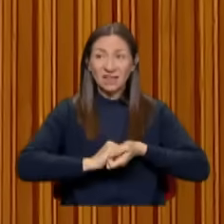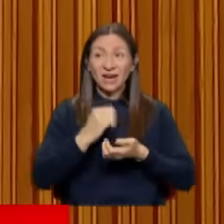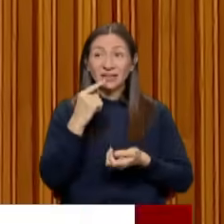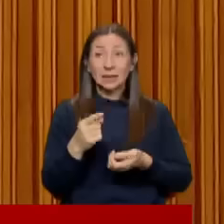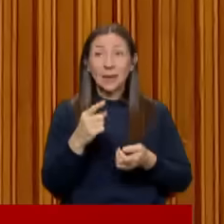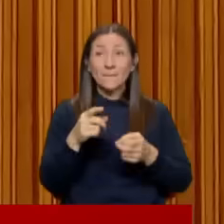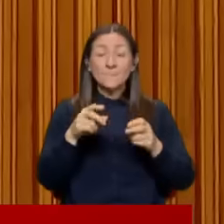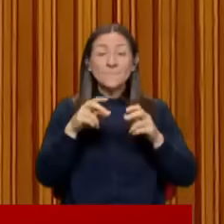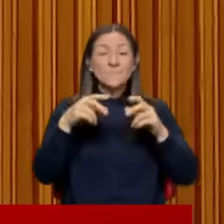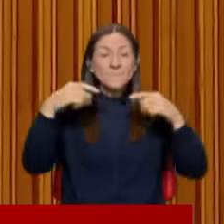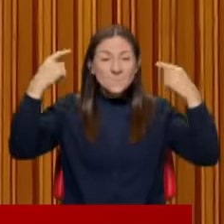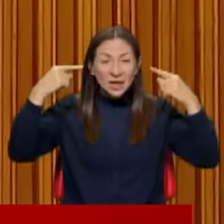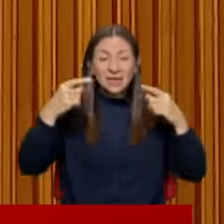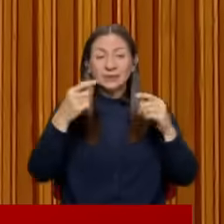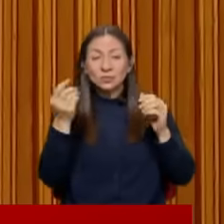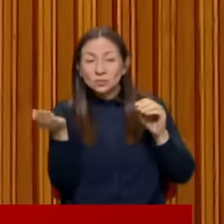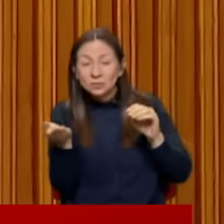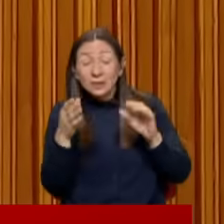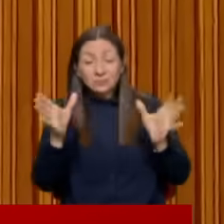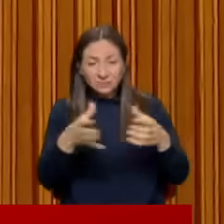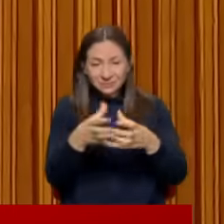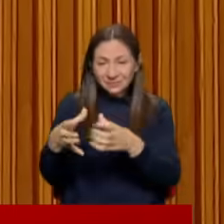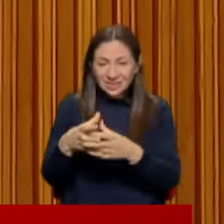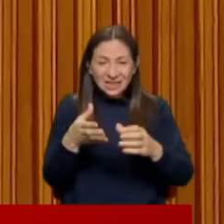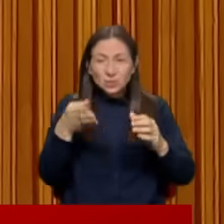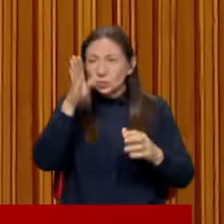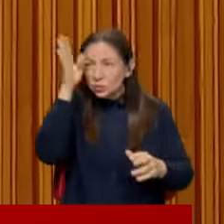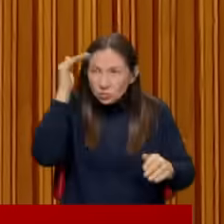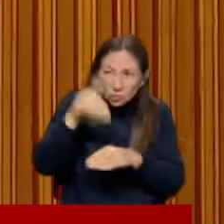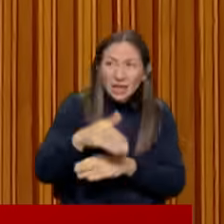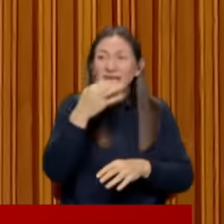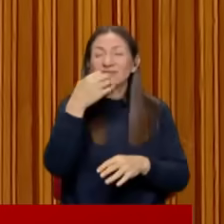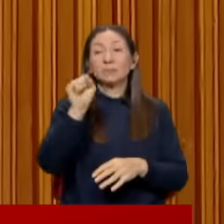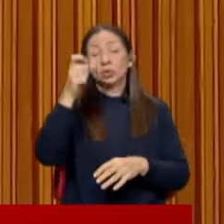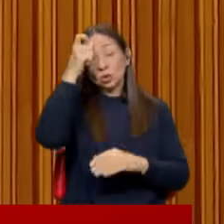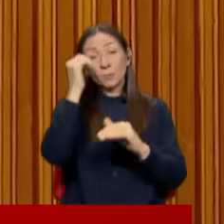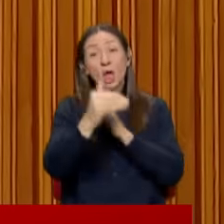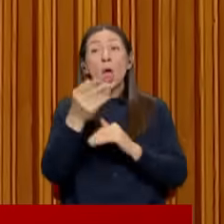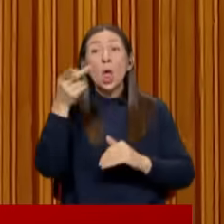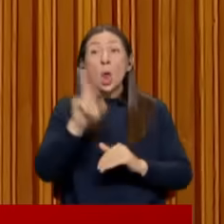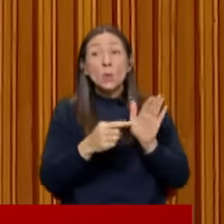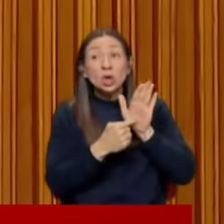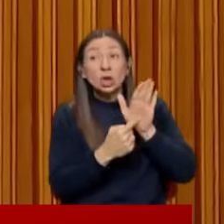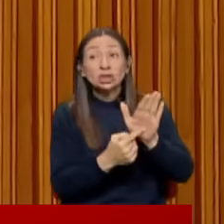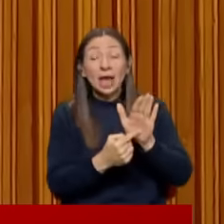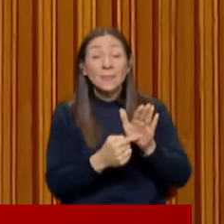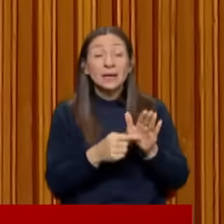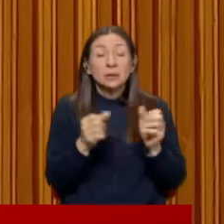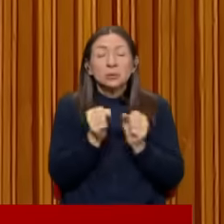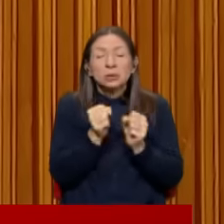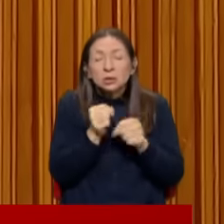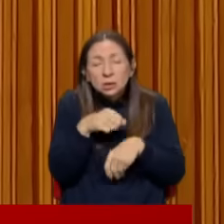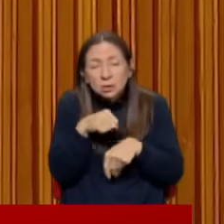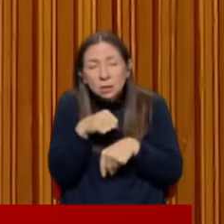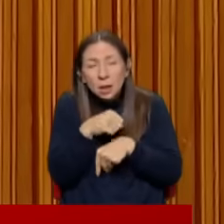dedikleri manda ve himaye tuzağına geçit vermeyeceğiz. Türk milletine ölümü gösterip sıtmaya